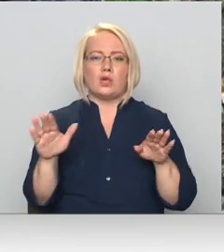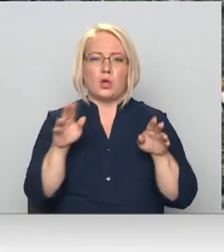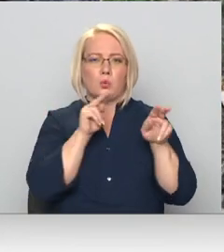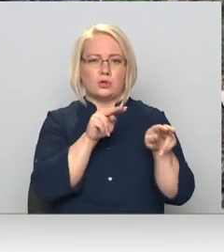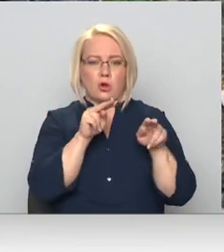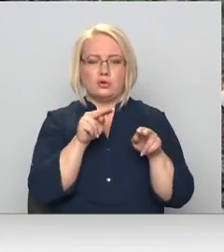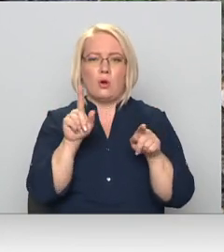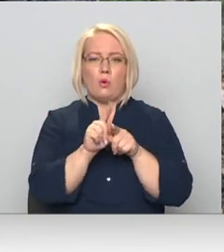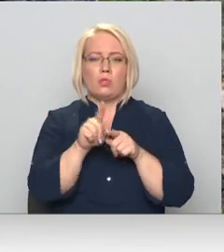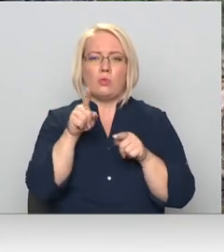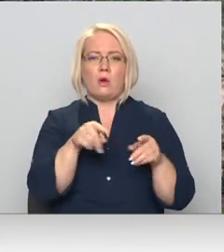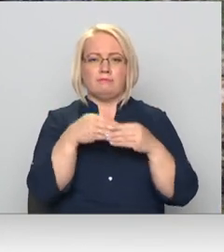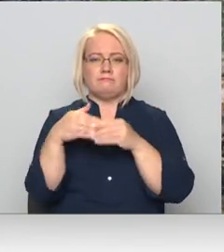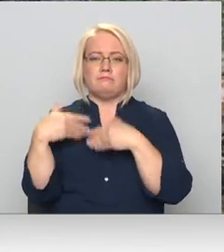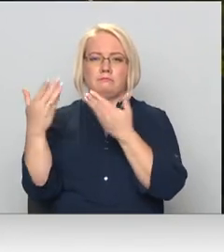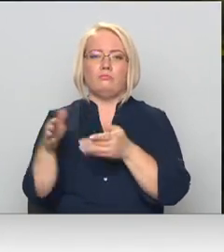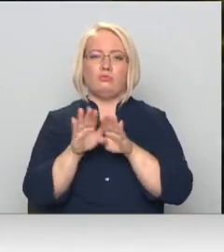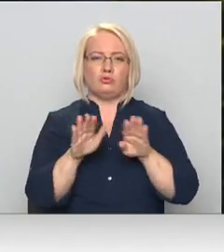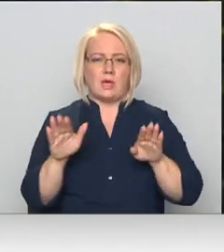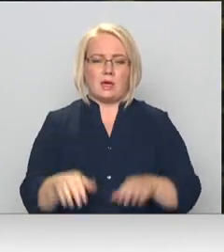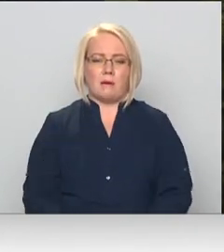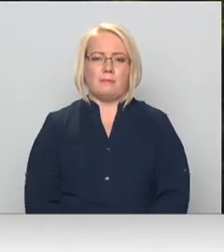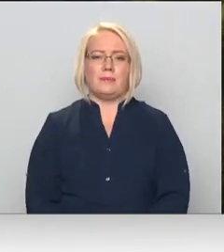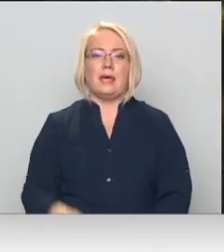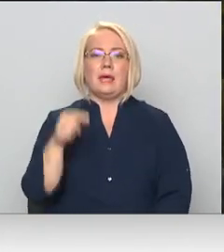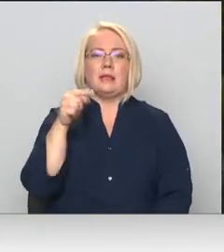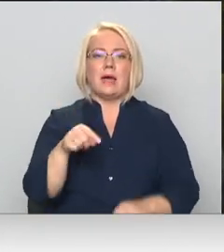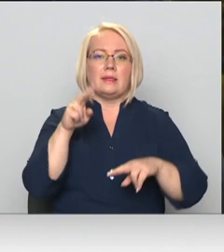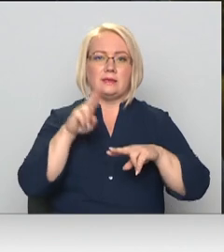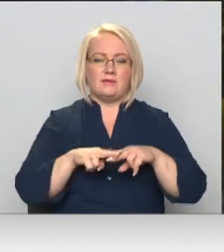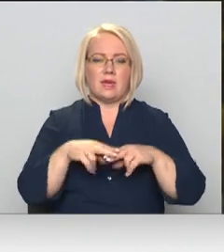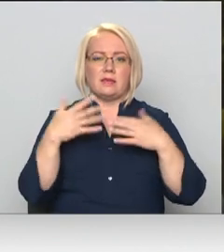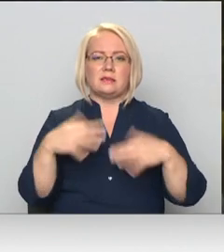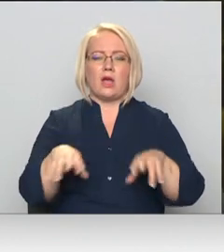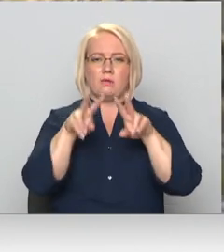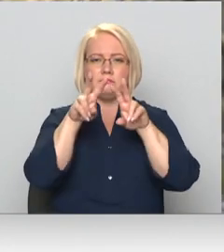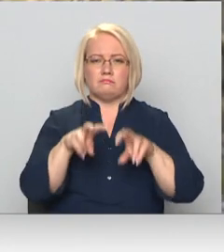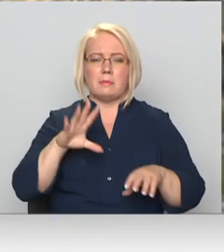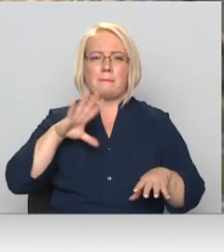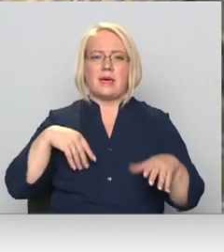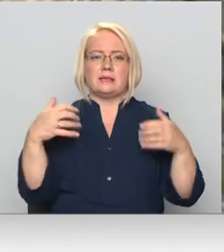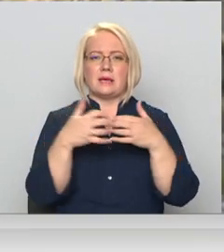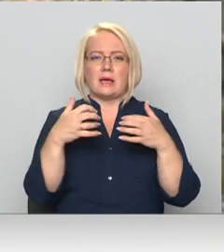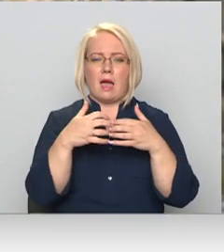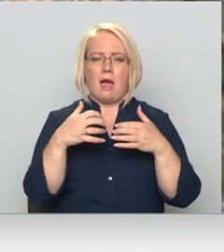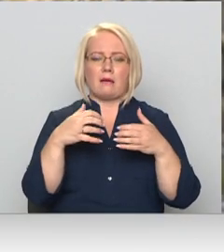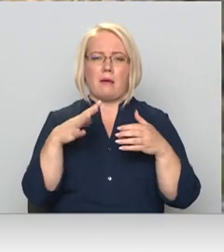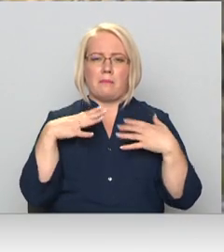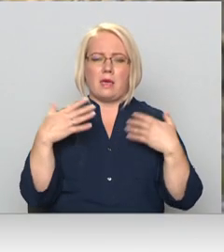atrastais nonāks muzeja krājumā. Šādas vietas jāsprot, ka viņas jau ir sākts pētīt jau ātri pēc kara. Tajā periodā tas